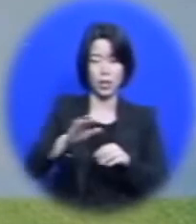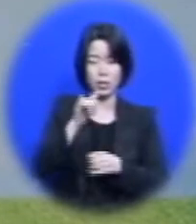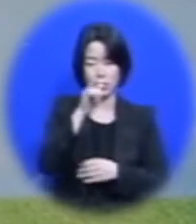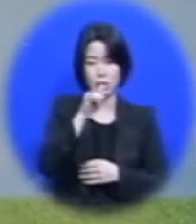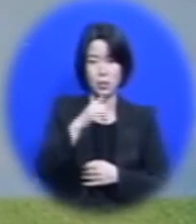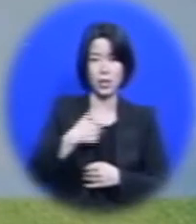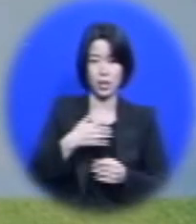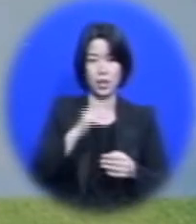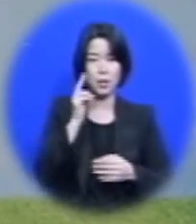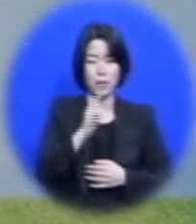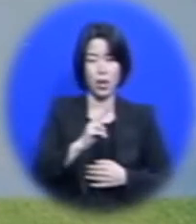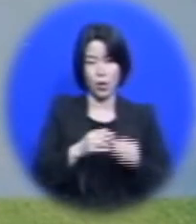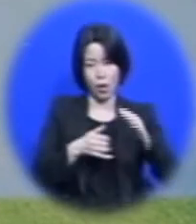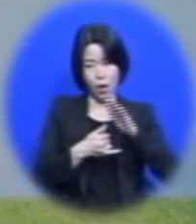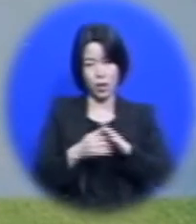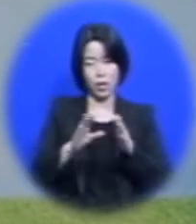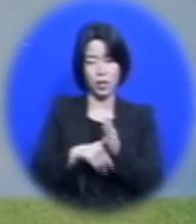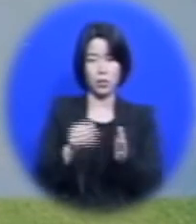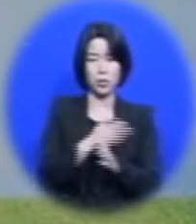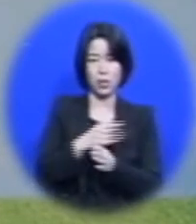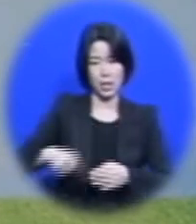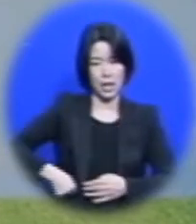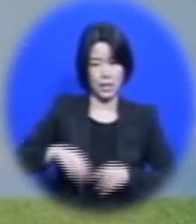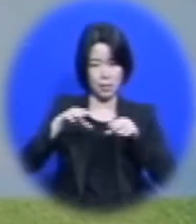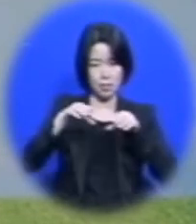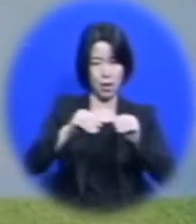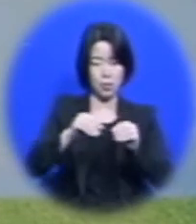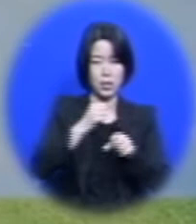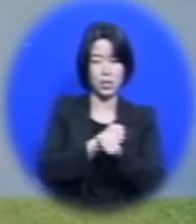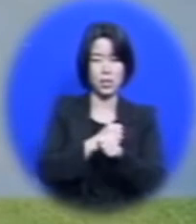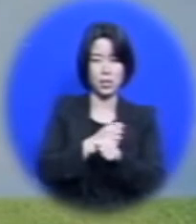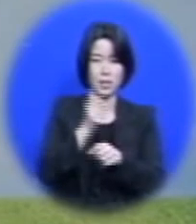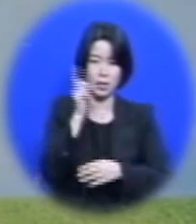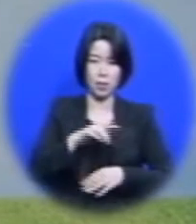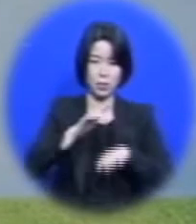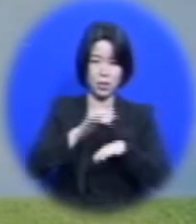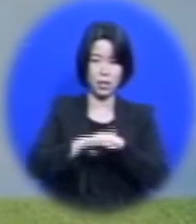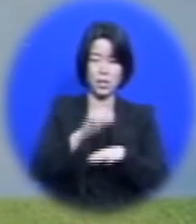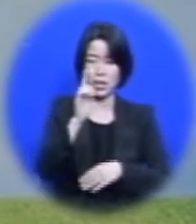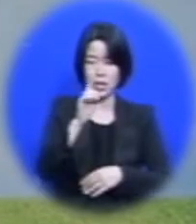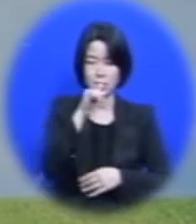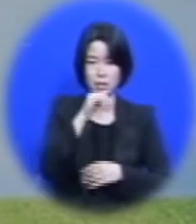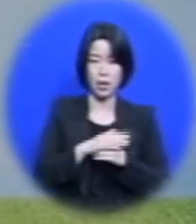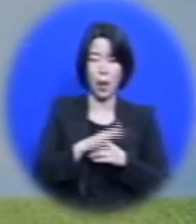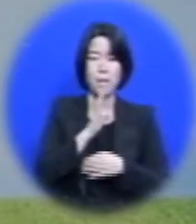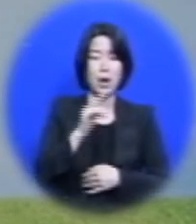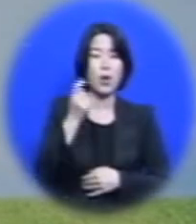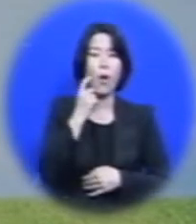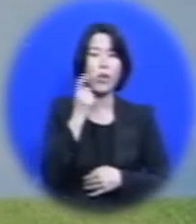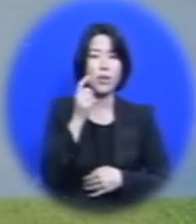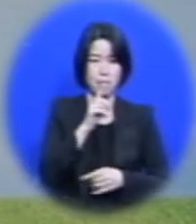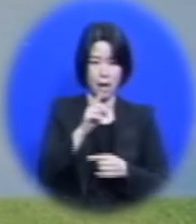어릴 적부터 양심을 마비시키던 고질적인 습관이 하나 있었다. 바로